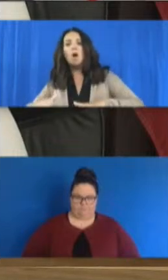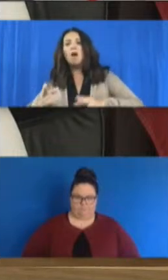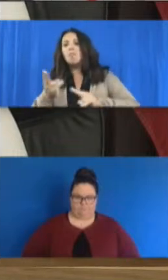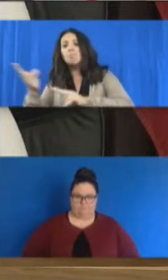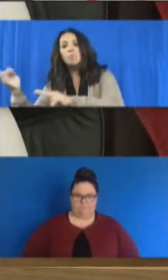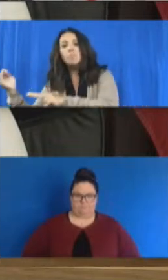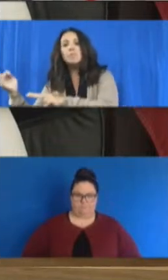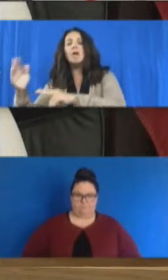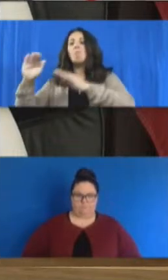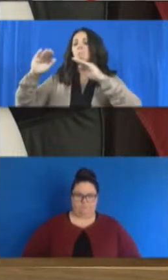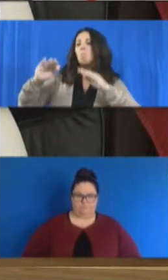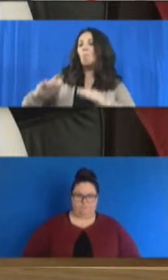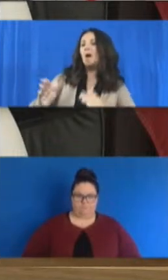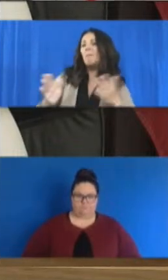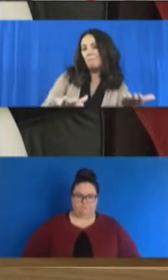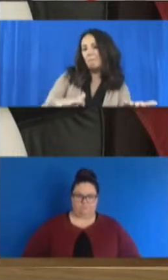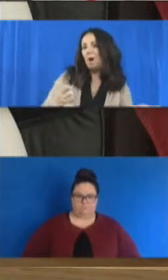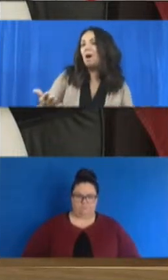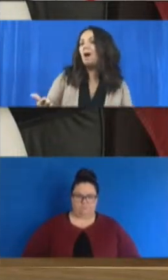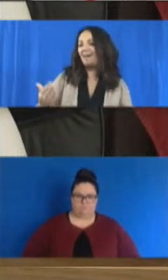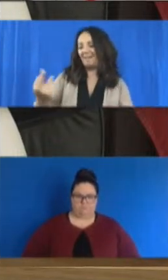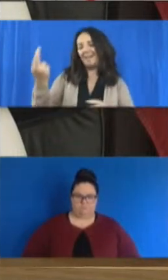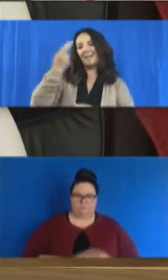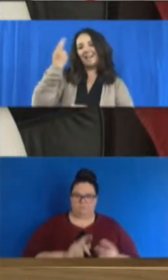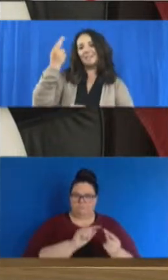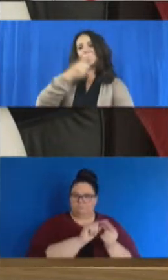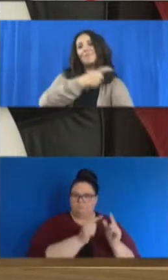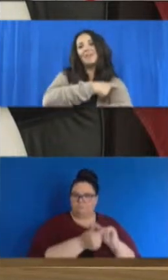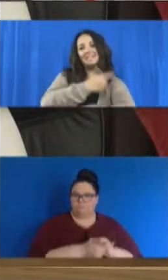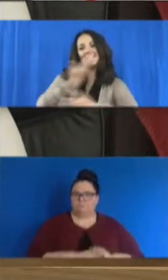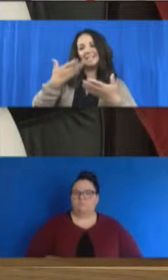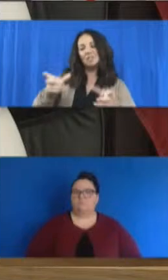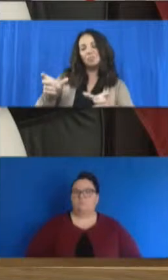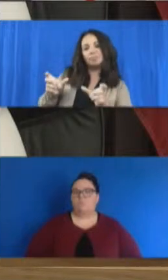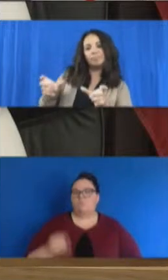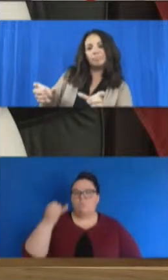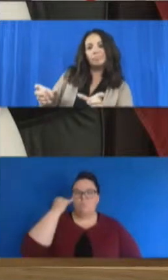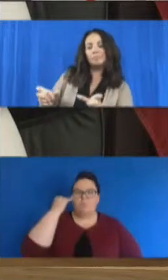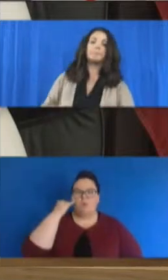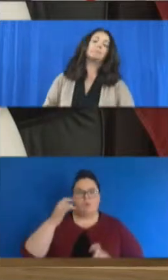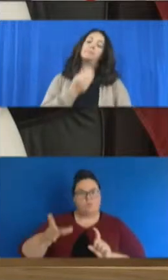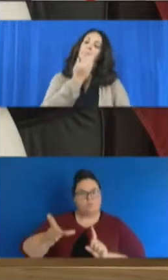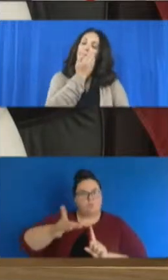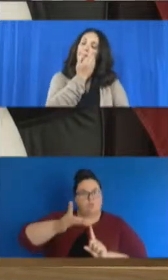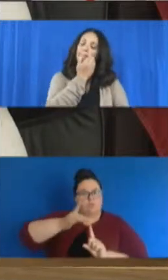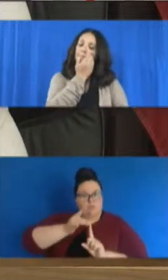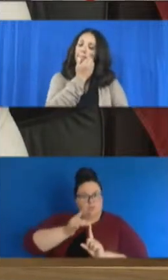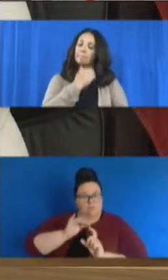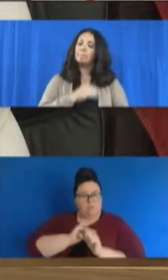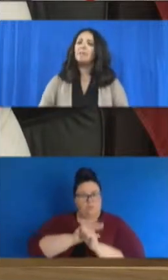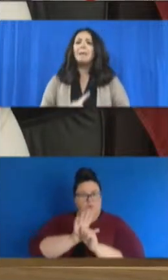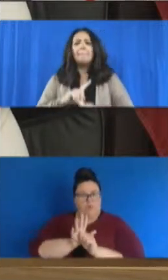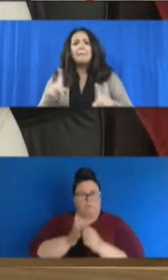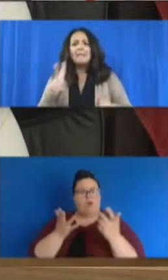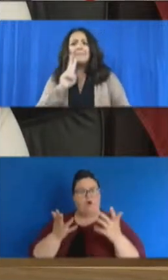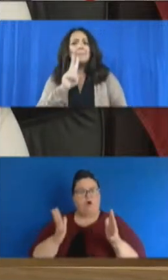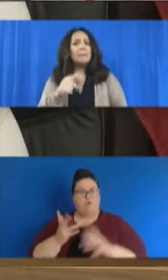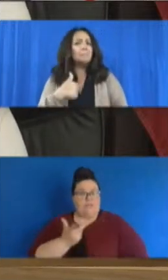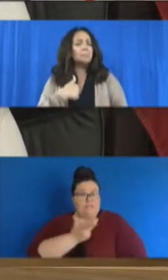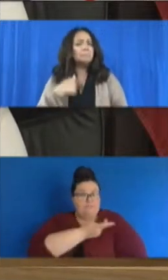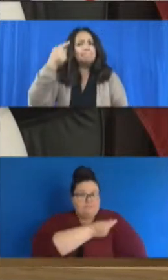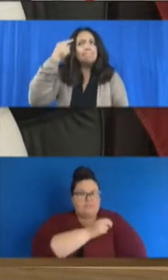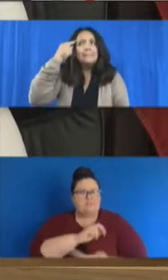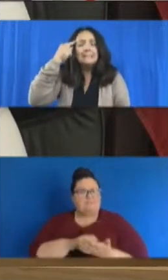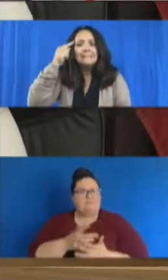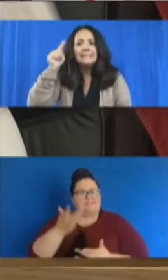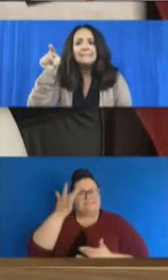toujours pas reçu un vaccin, les plaçant beaucoup plus à risque d'être gravement malades si elles contractent le virus. It